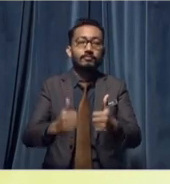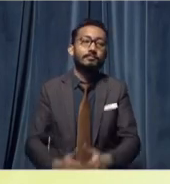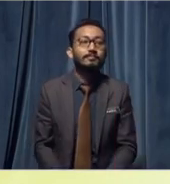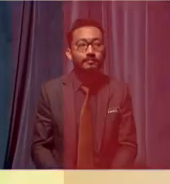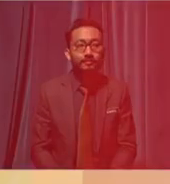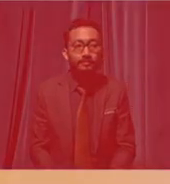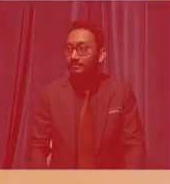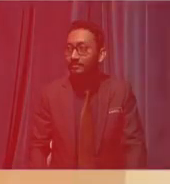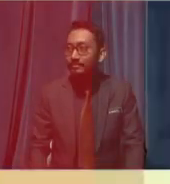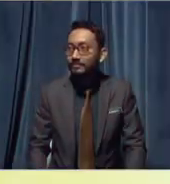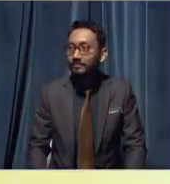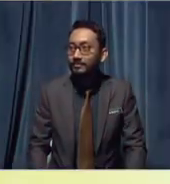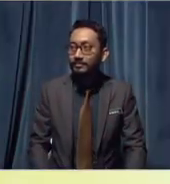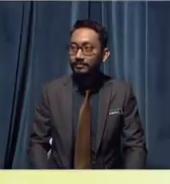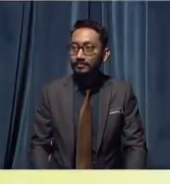ucapkan.